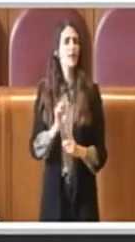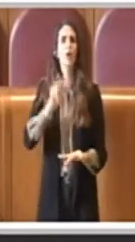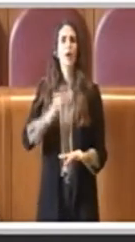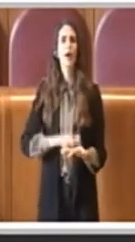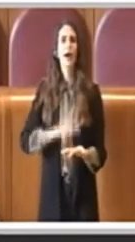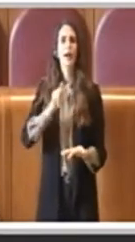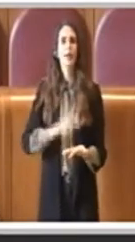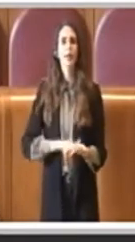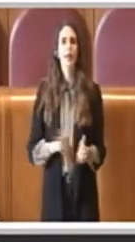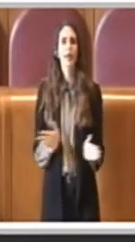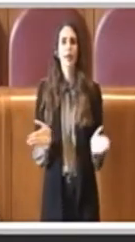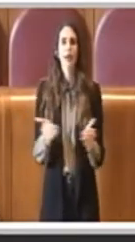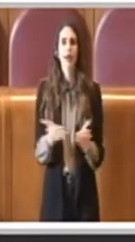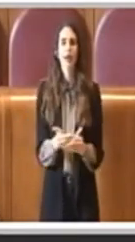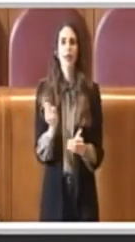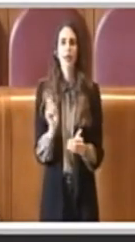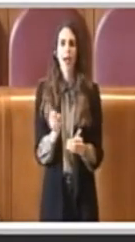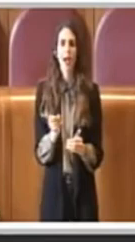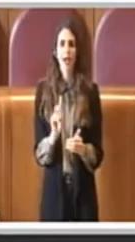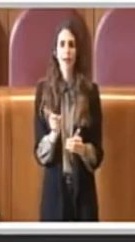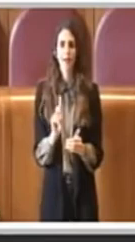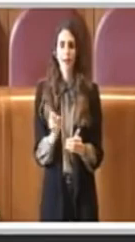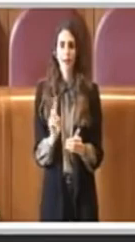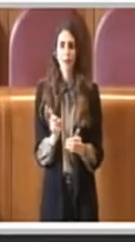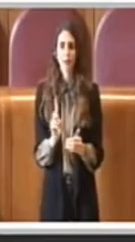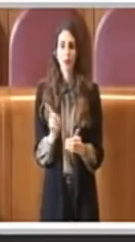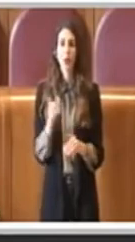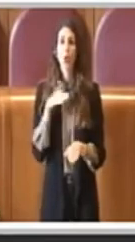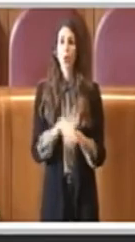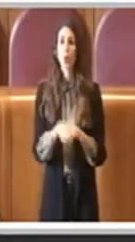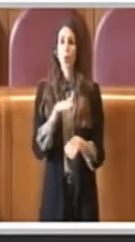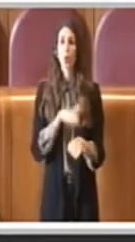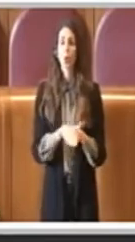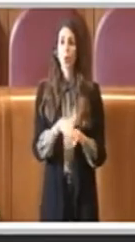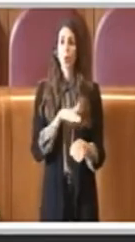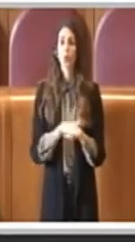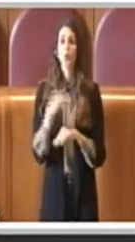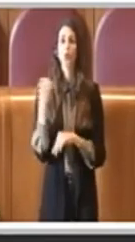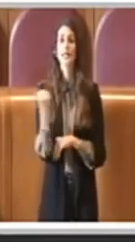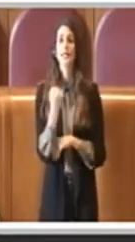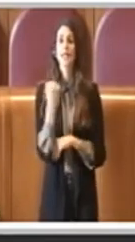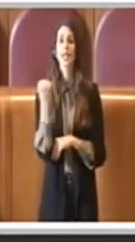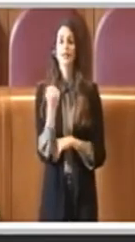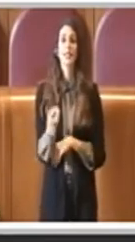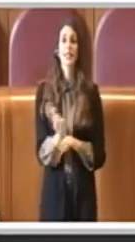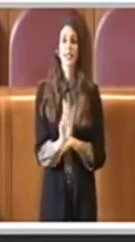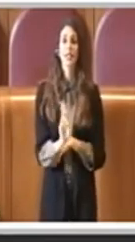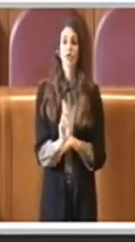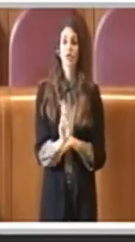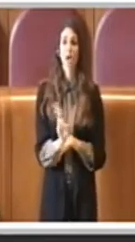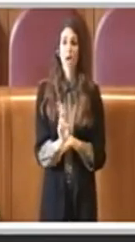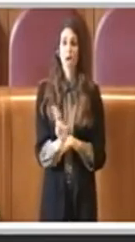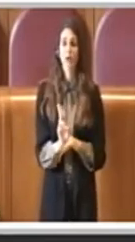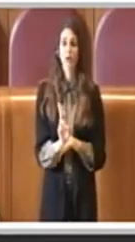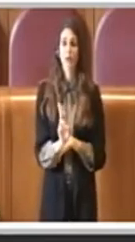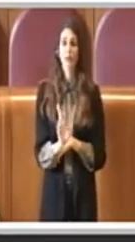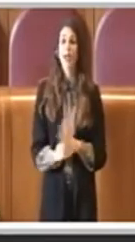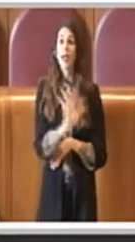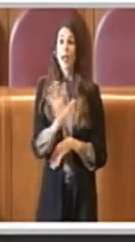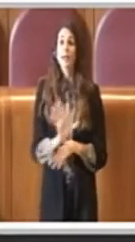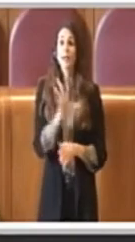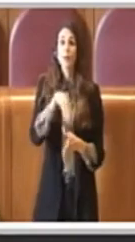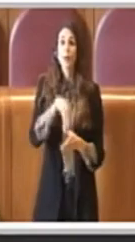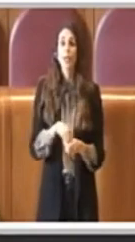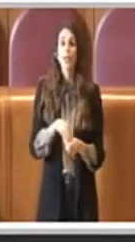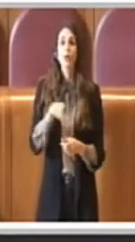l'utilizzo di trasporti, scusi, l'utilizzo di servizi igienici, ad esempio all'interno dei famosi